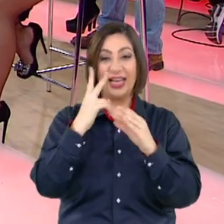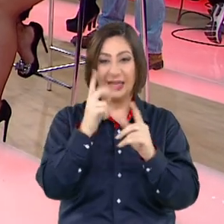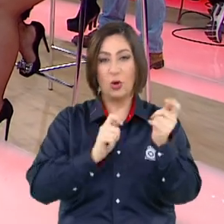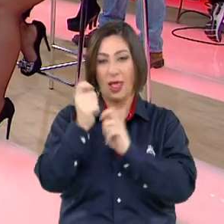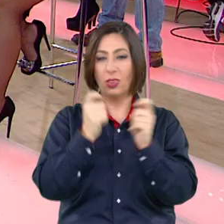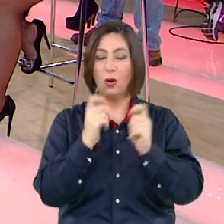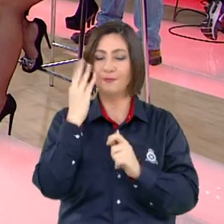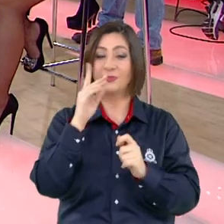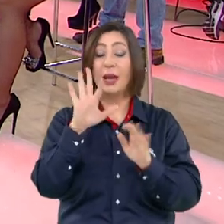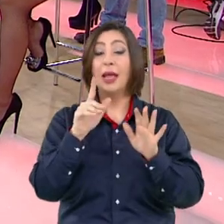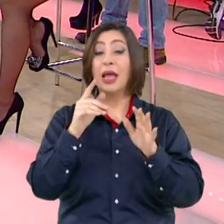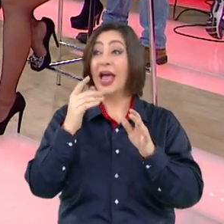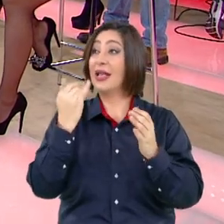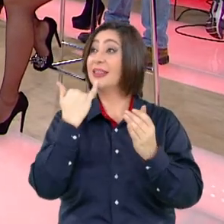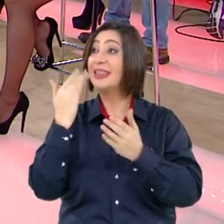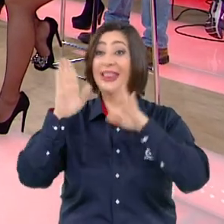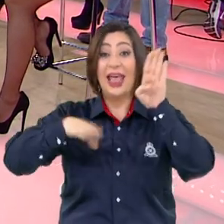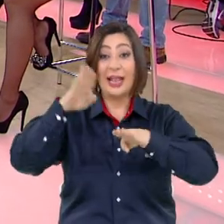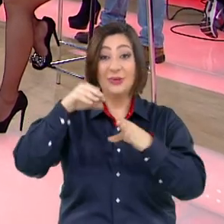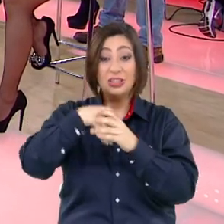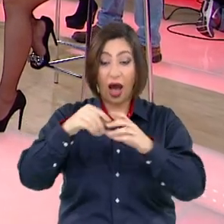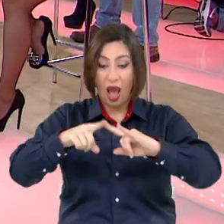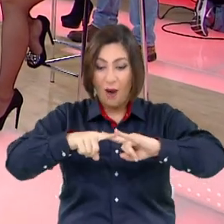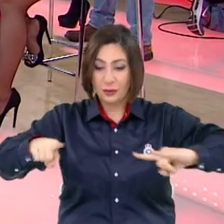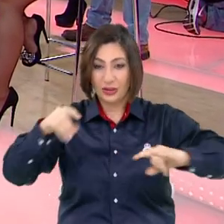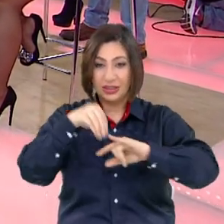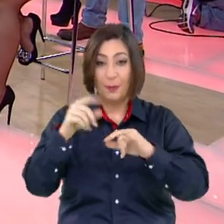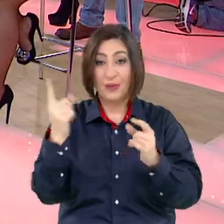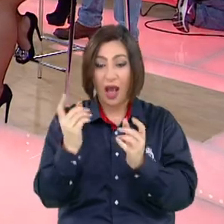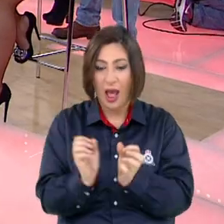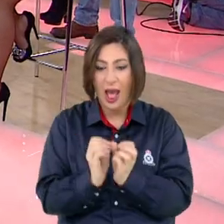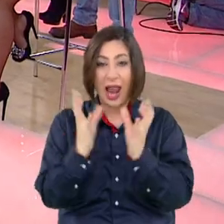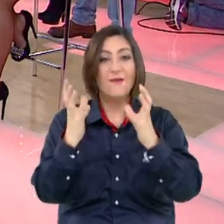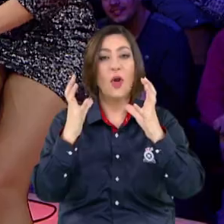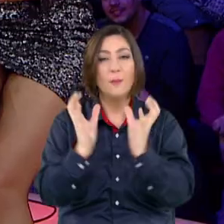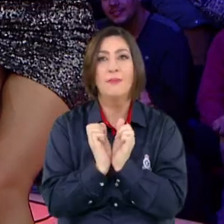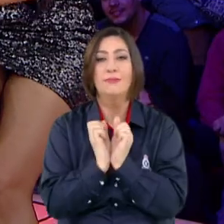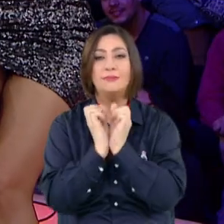yönetiyor, evet, anladım ben. Lansmanın ortasında havuzun içinden böyle büyük bir alev topunu...